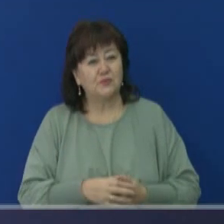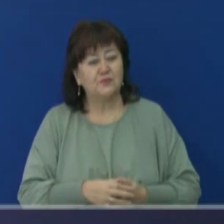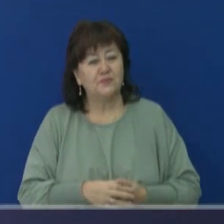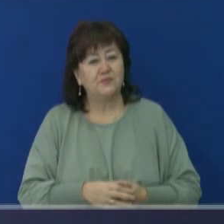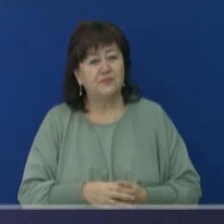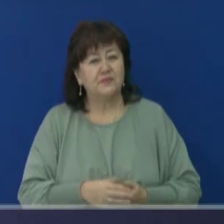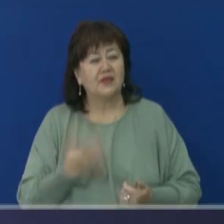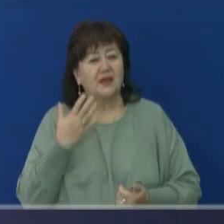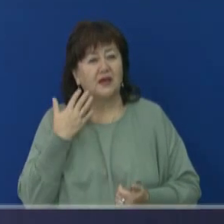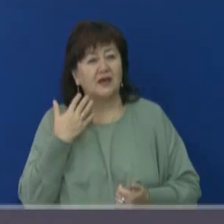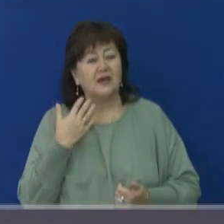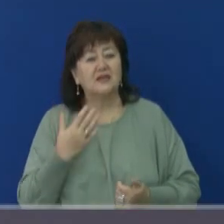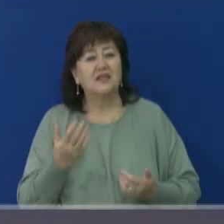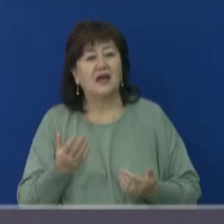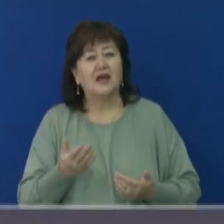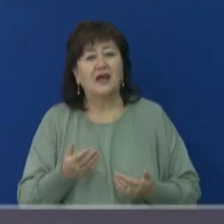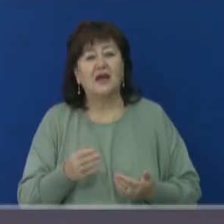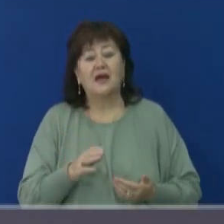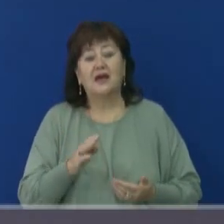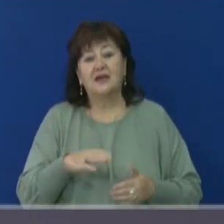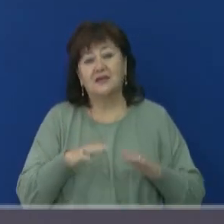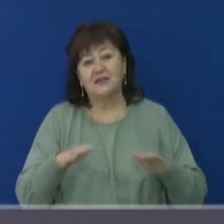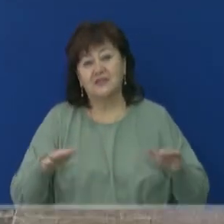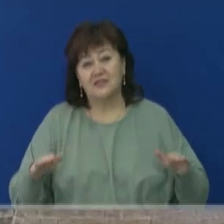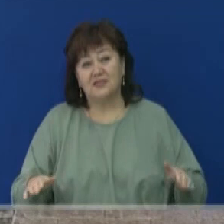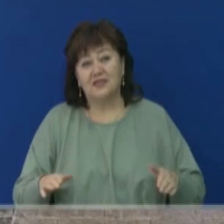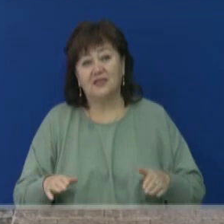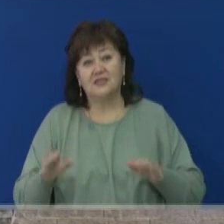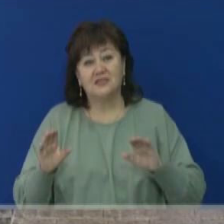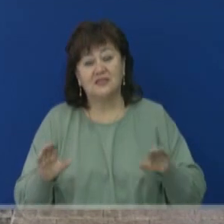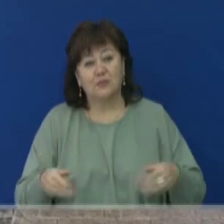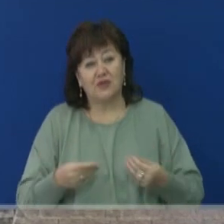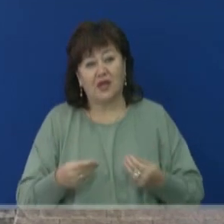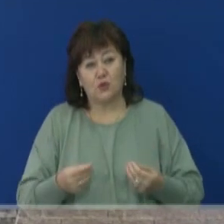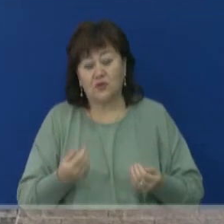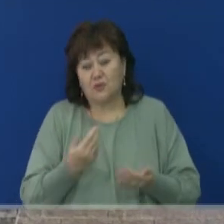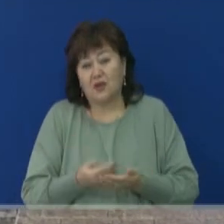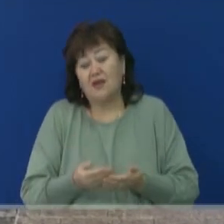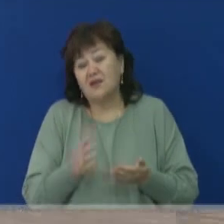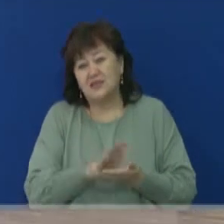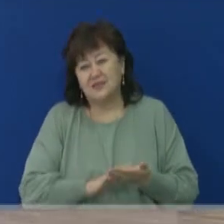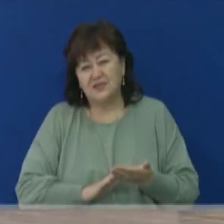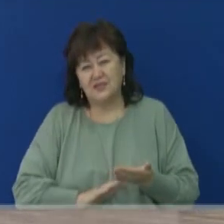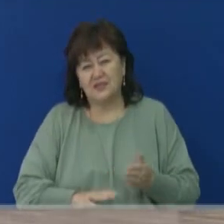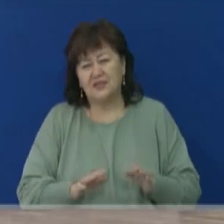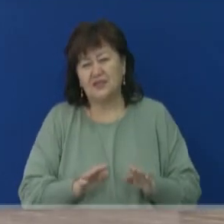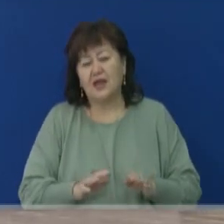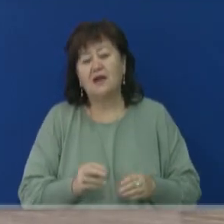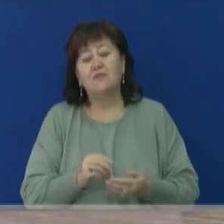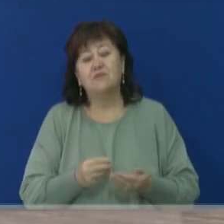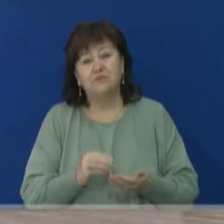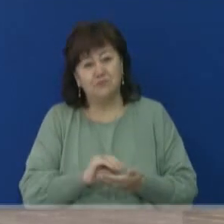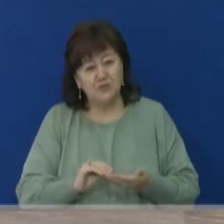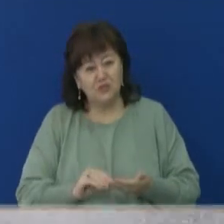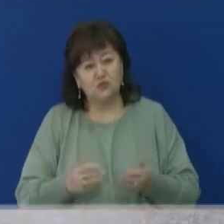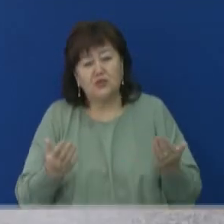Атаны құқығынан айырылған азаматтар өзісіне өкініп өмір сүру жағдайын жақсартар болса, заң аясында кешірімге қарастырылған. Атанаға сот шешімін